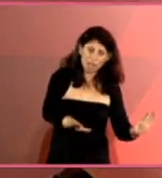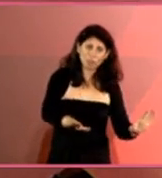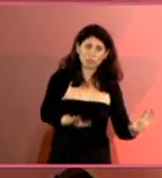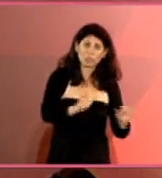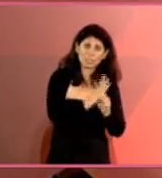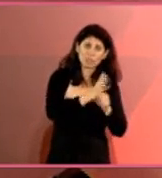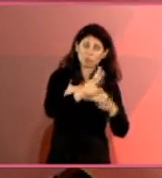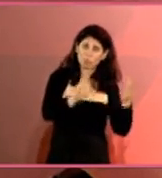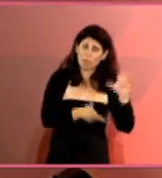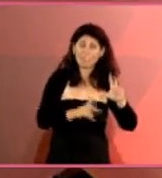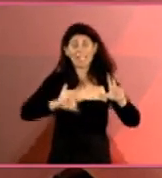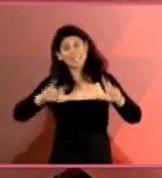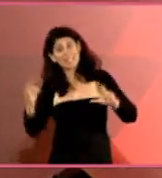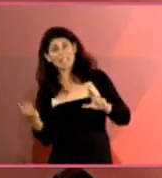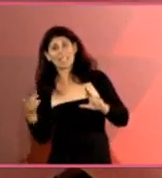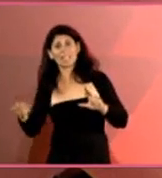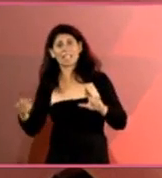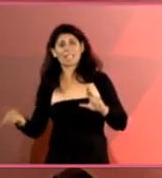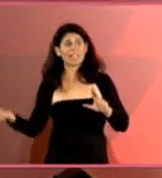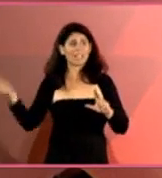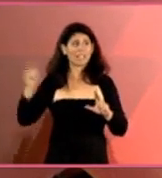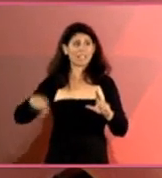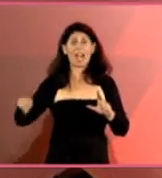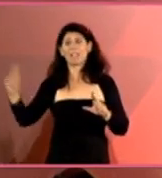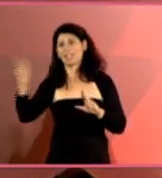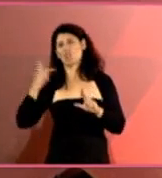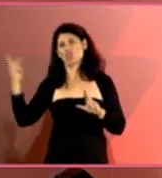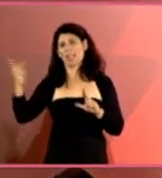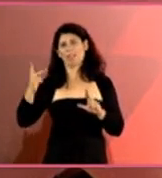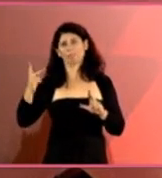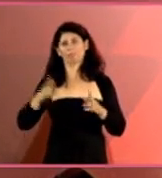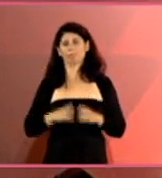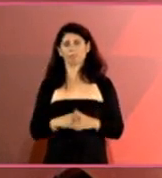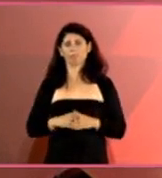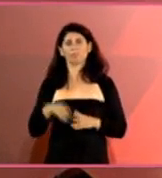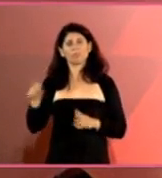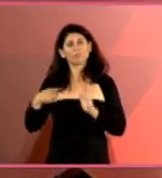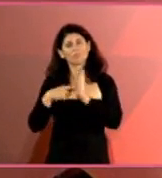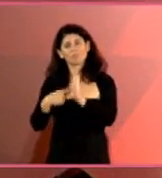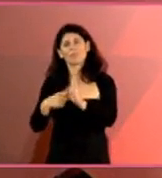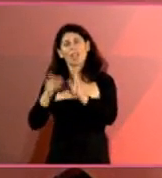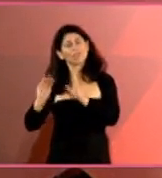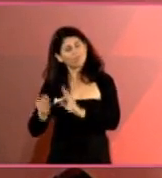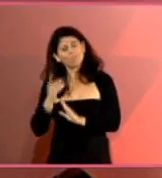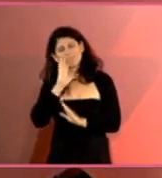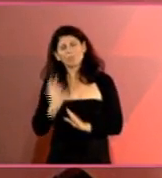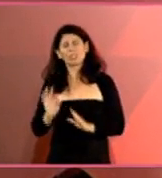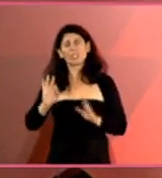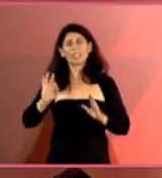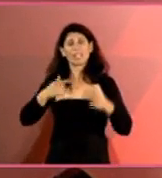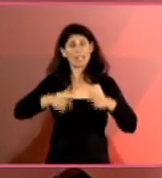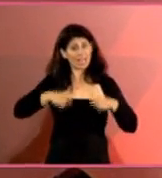του πλανήτη ή η άλλη κοινωνία. Είναι εμφανές εκ των πραγμάτων πως ο